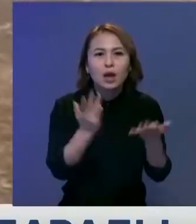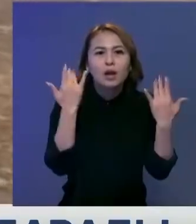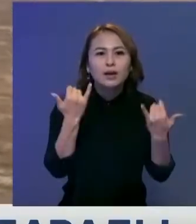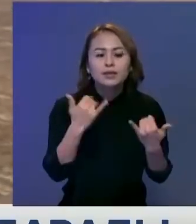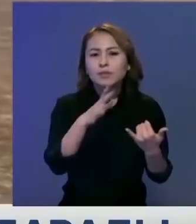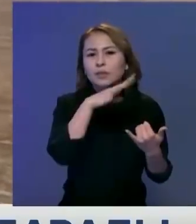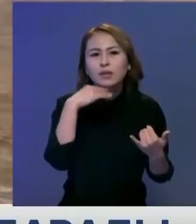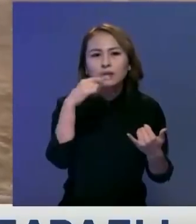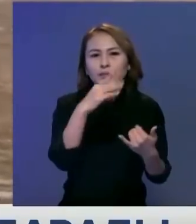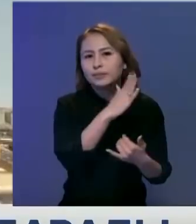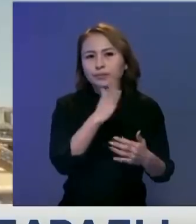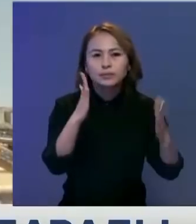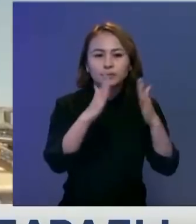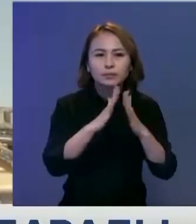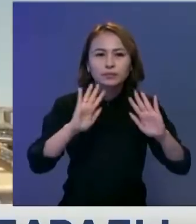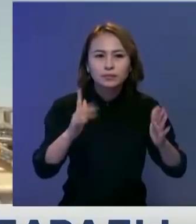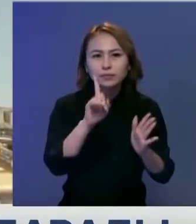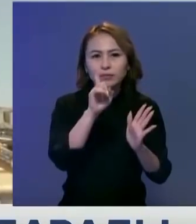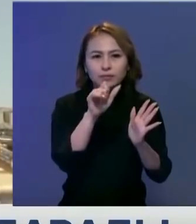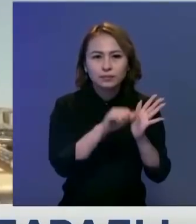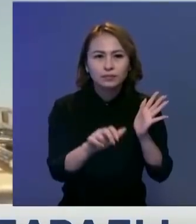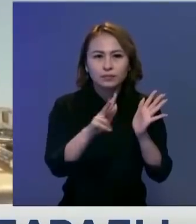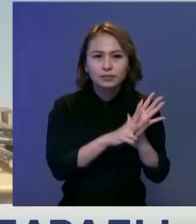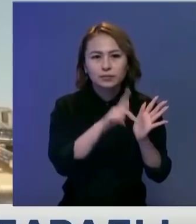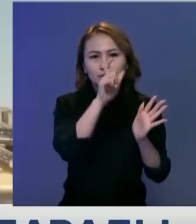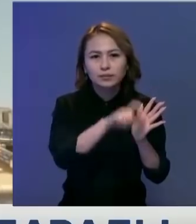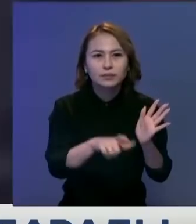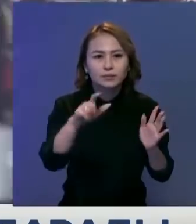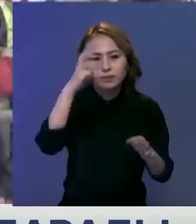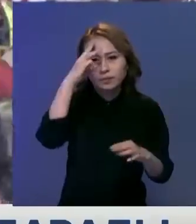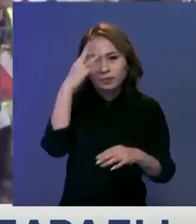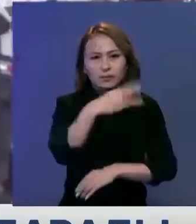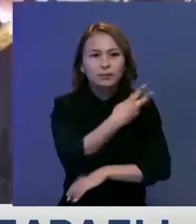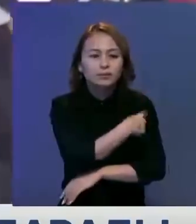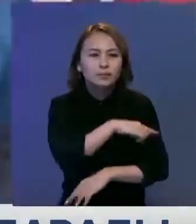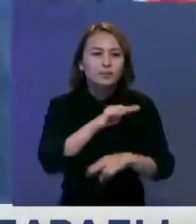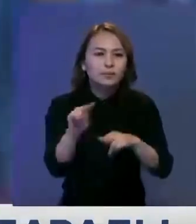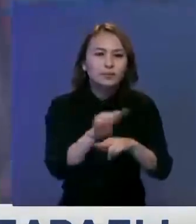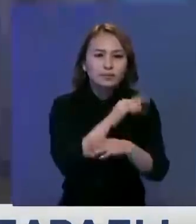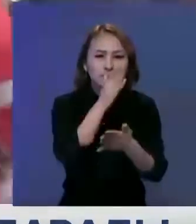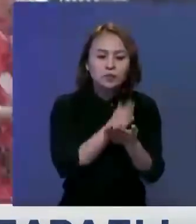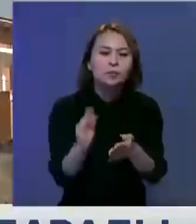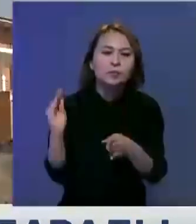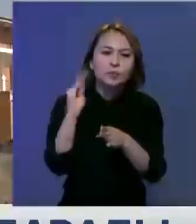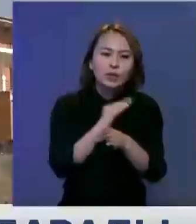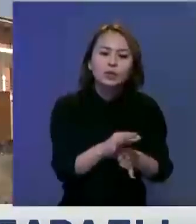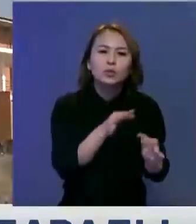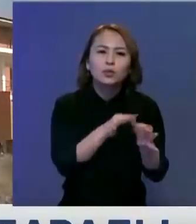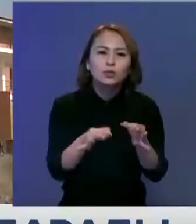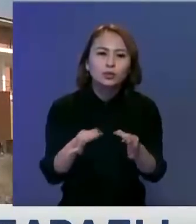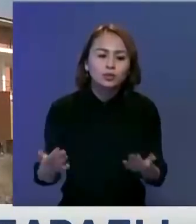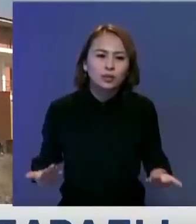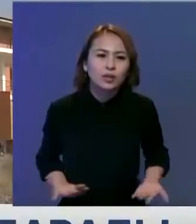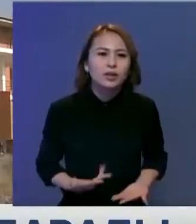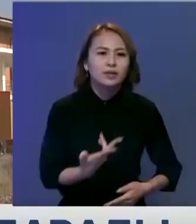өтуде. Қазір мүңнан астам адам үй жағдайында 168 адам модулдік ауыруқанада ем ғабылдап жатыр. Сонмен ғатар